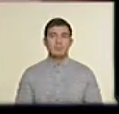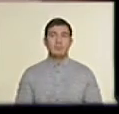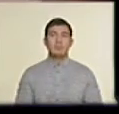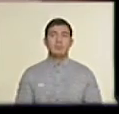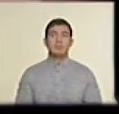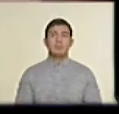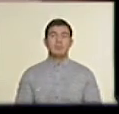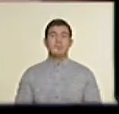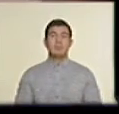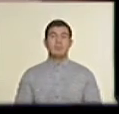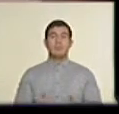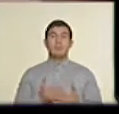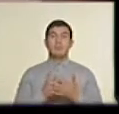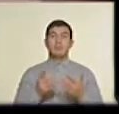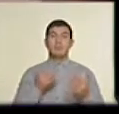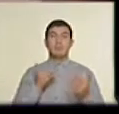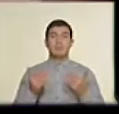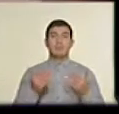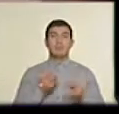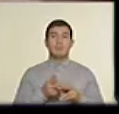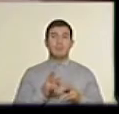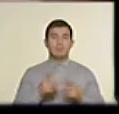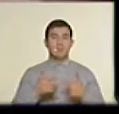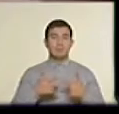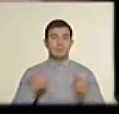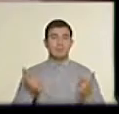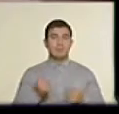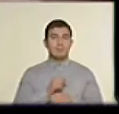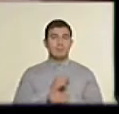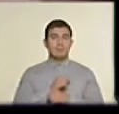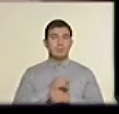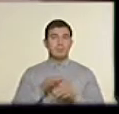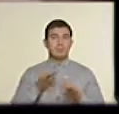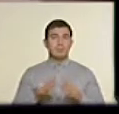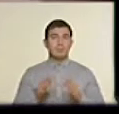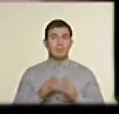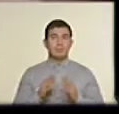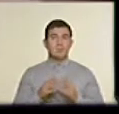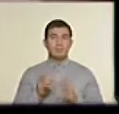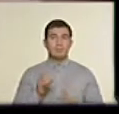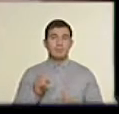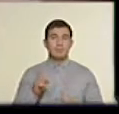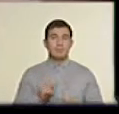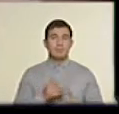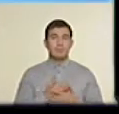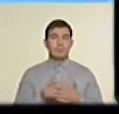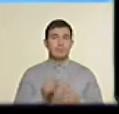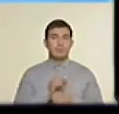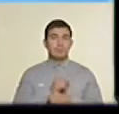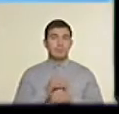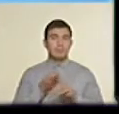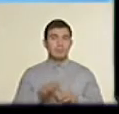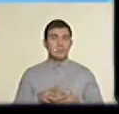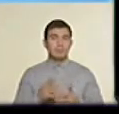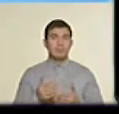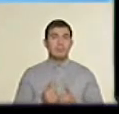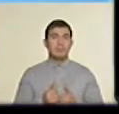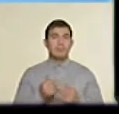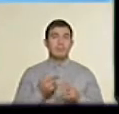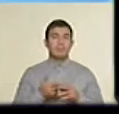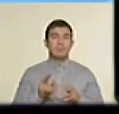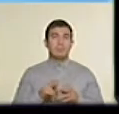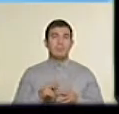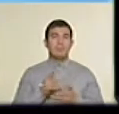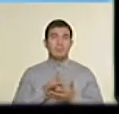Rekreatsiya xo'jaligi tarkibiga mehmonxonalar, dam olish uylari va bazalari, sanatoriyalar, tur bazalari,